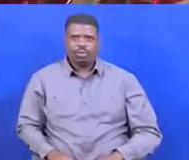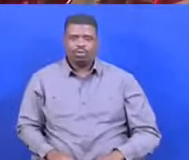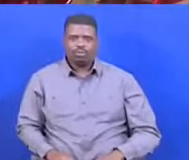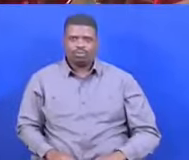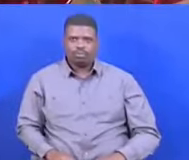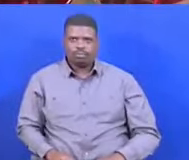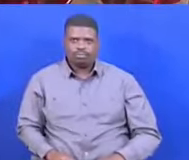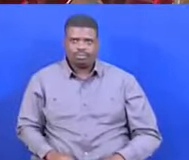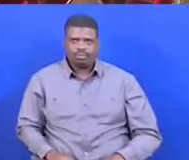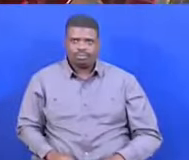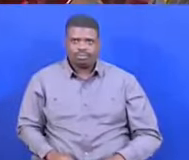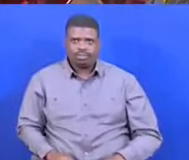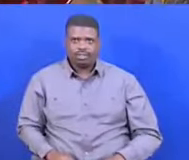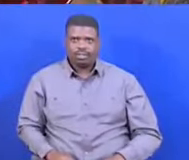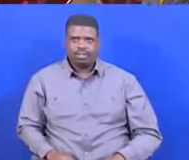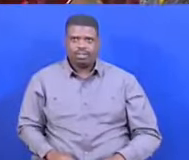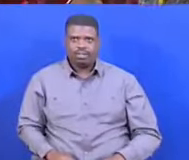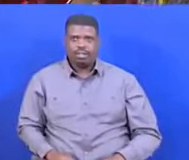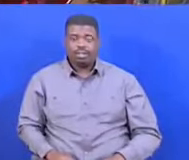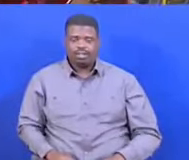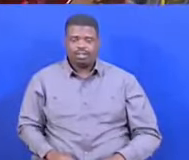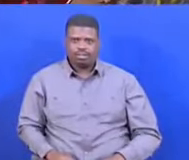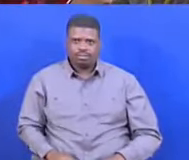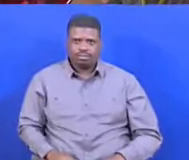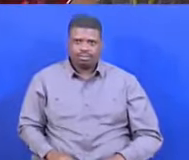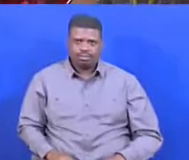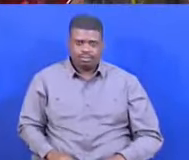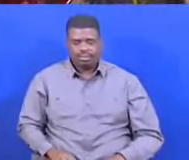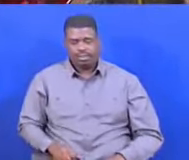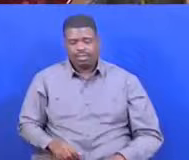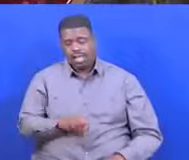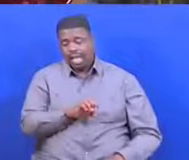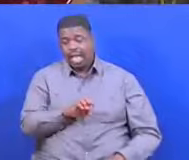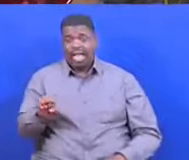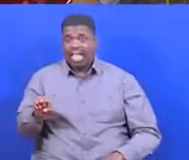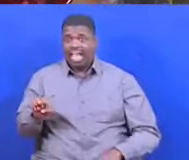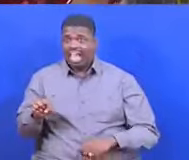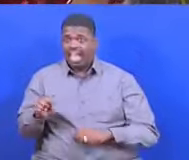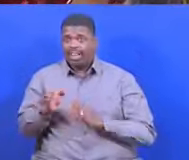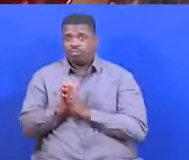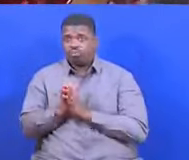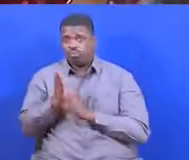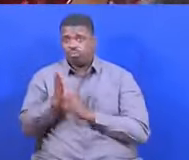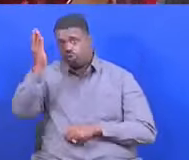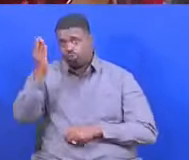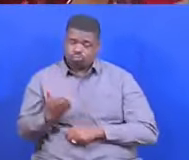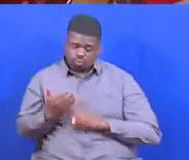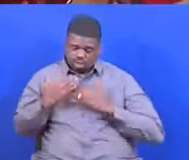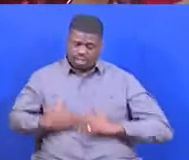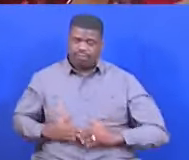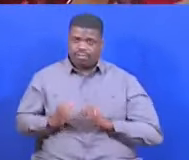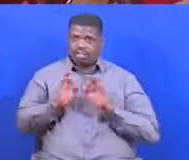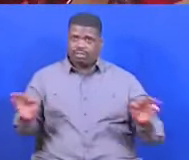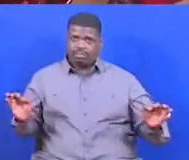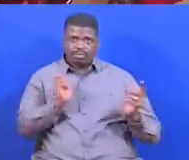Na kwanza ni mshukuru Mwenyezi Mungu kwa afya njema ambayo ametupa na leo tuko